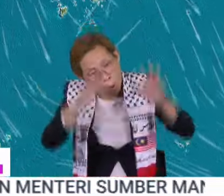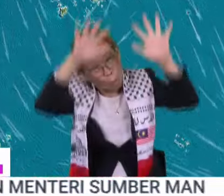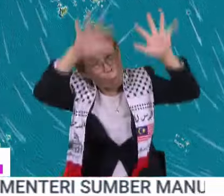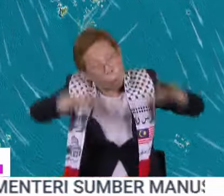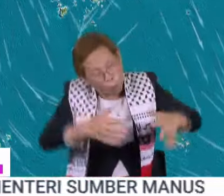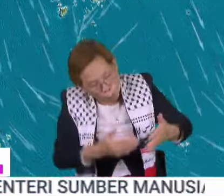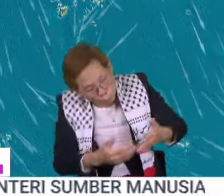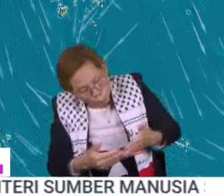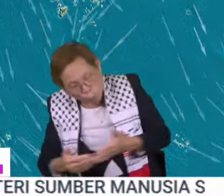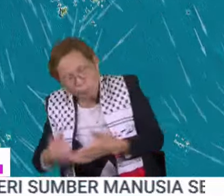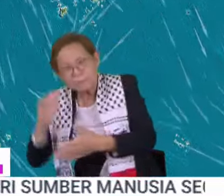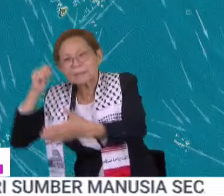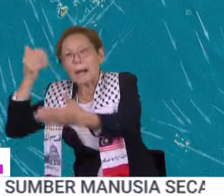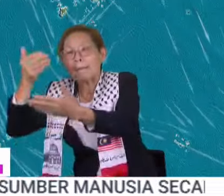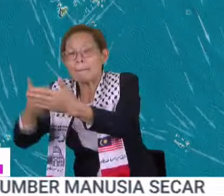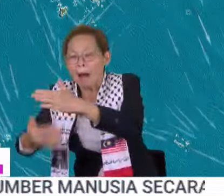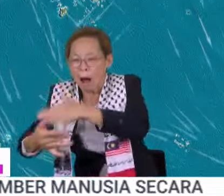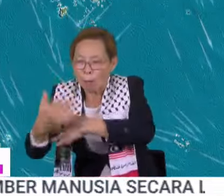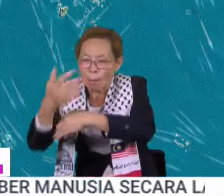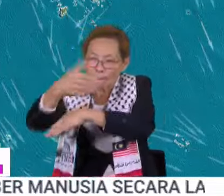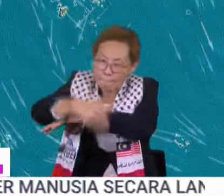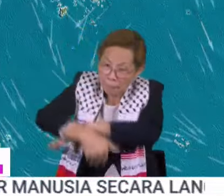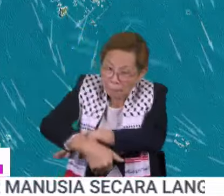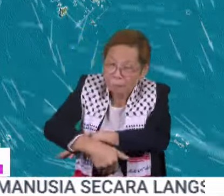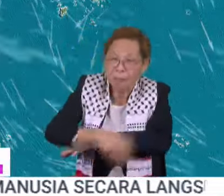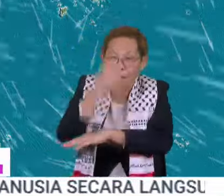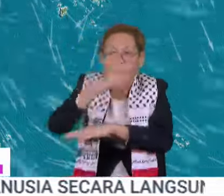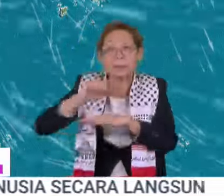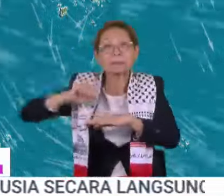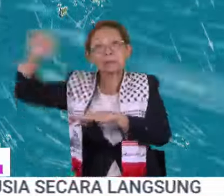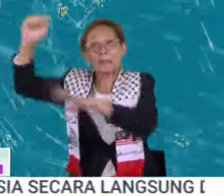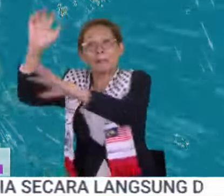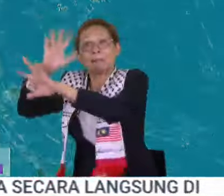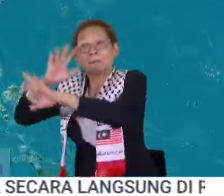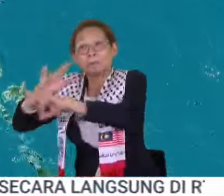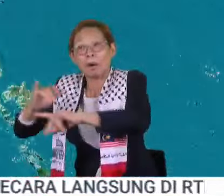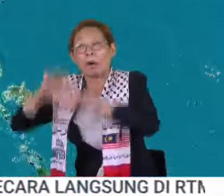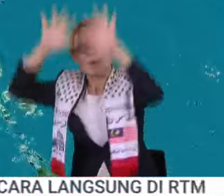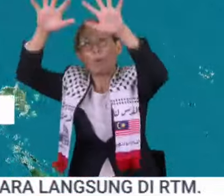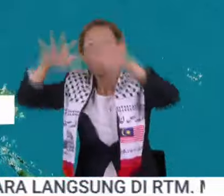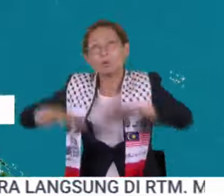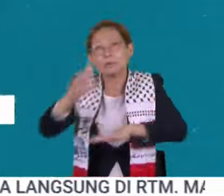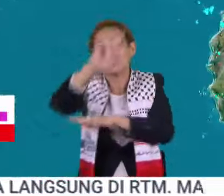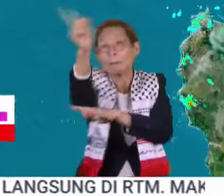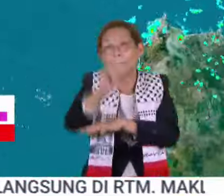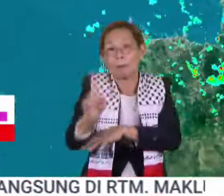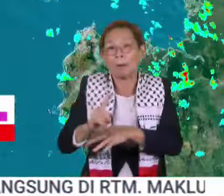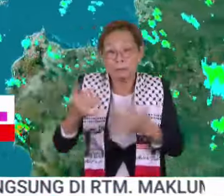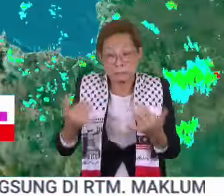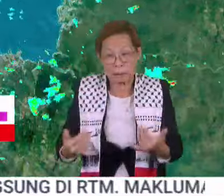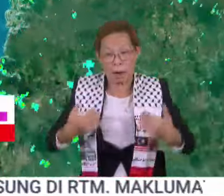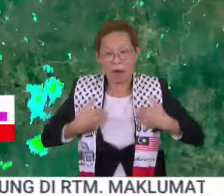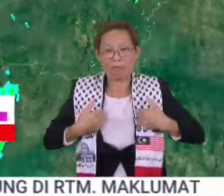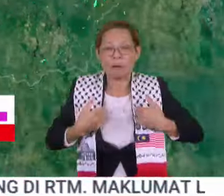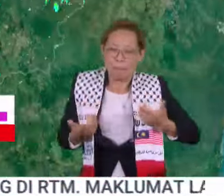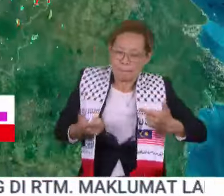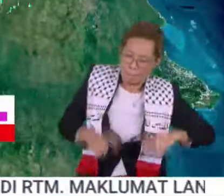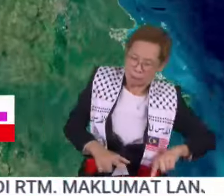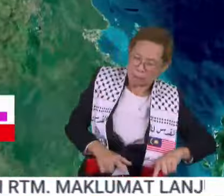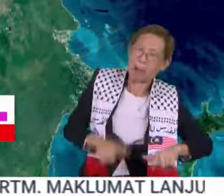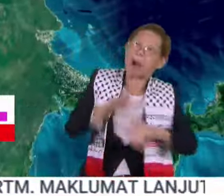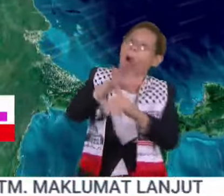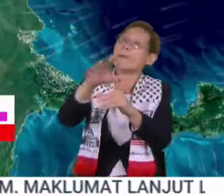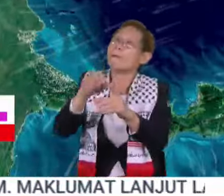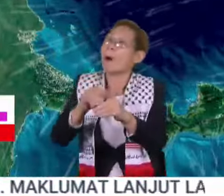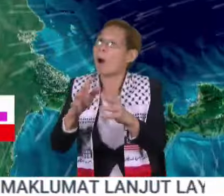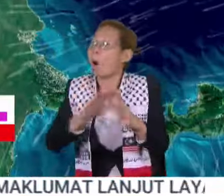berterusan sehingga ke awal malam nanti. Baiklah, bagi Sabah dan Sarawak, hujan berserta ribut petir kini turut berlaku